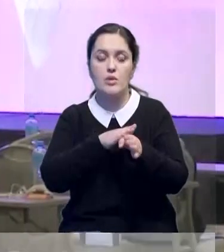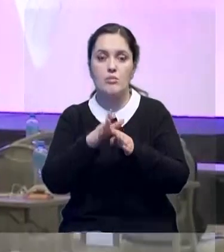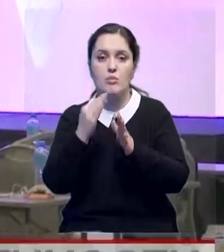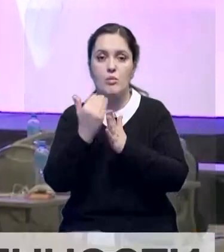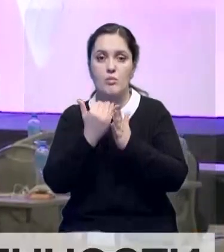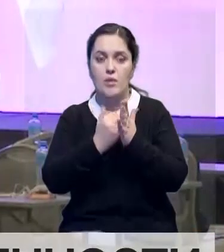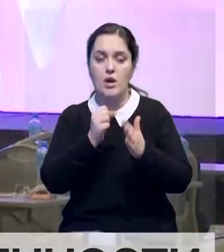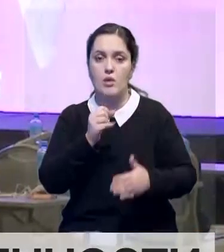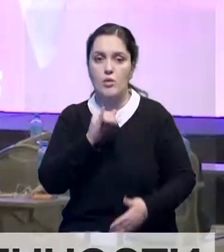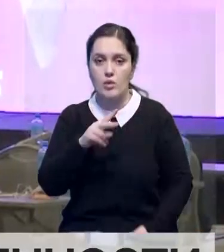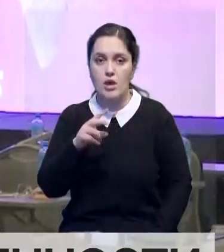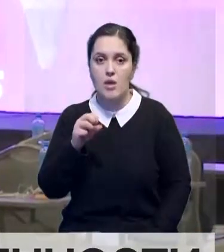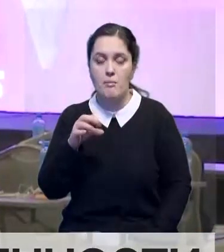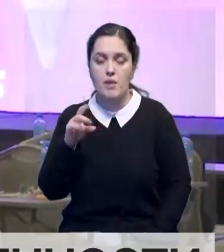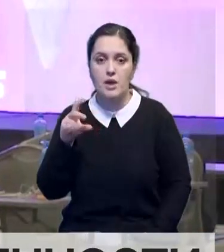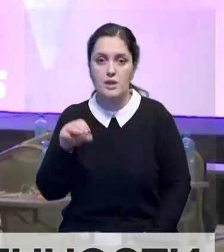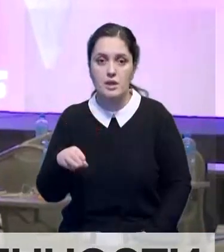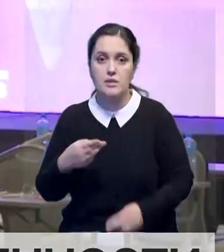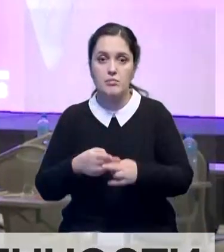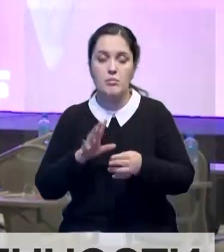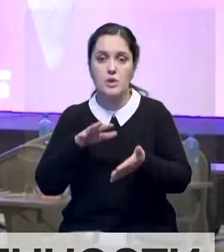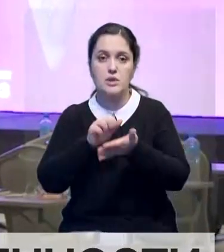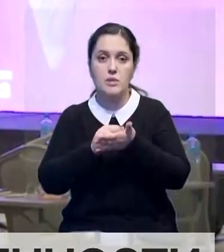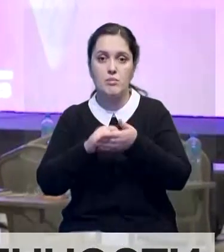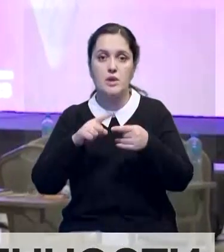программе АУЛ Аманата. Их продвижением мы займемся со